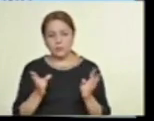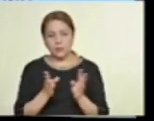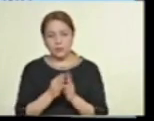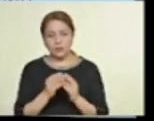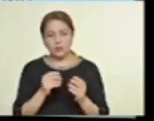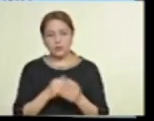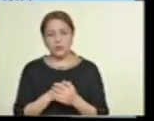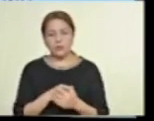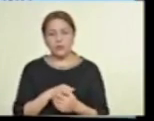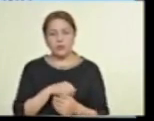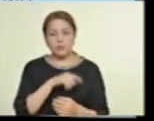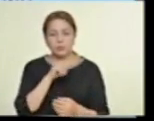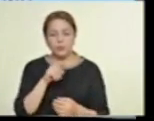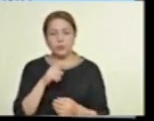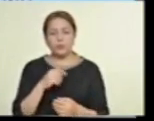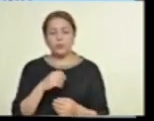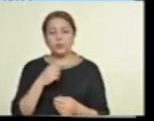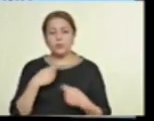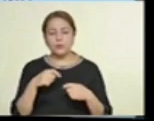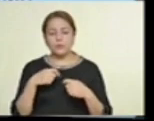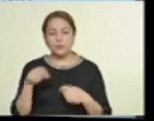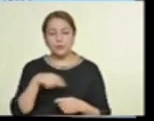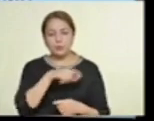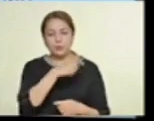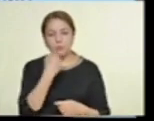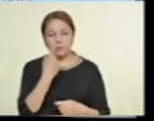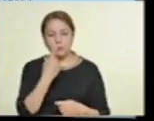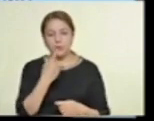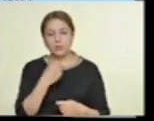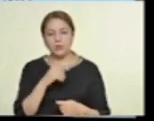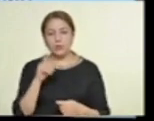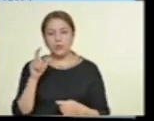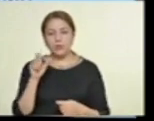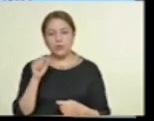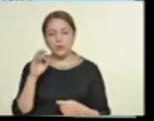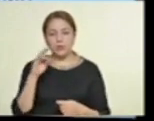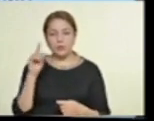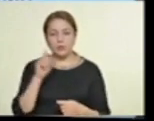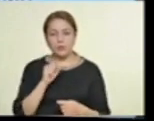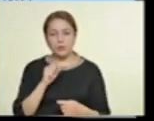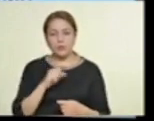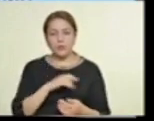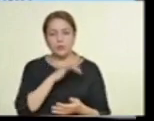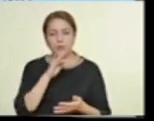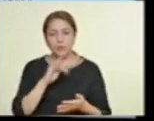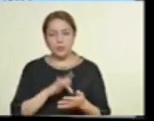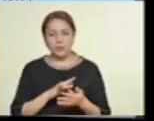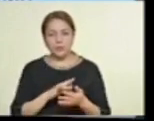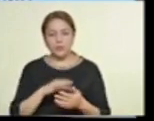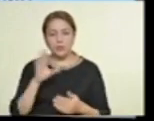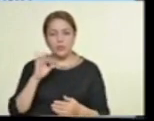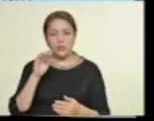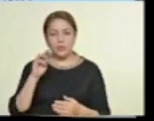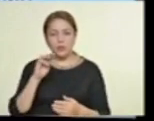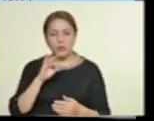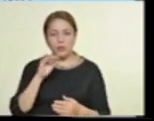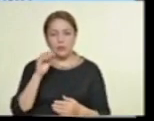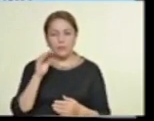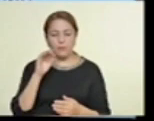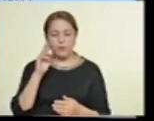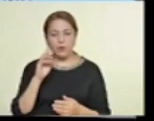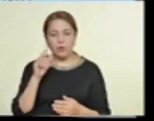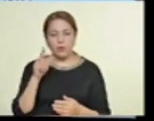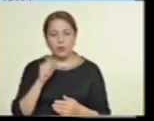bu aynan Ganza shaharlar ittifoqiga kirgan shaharlarni birlashtirgan ekan. Levant